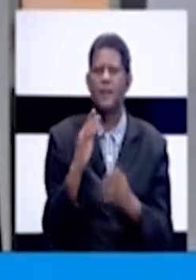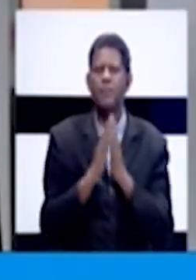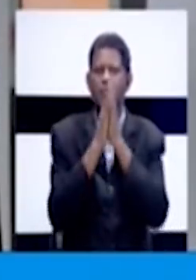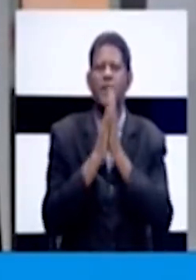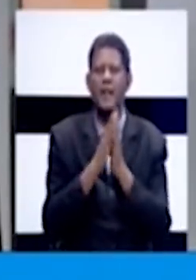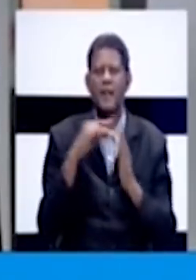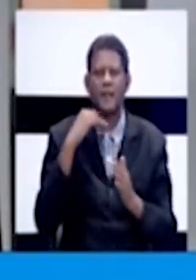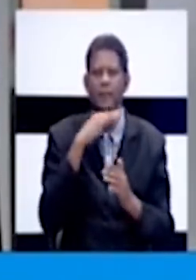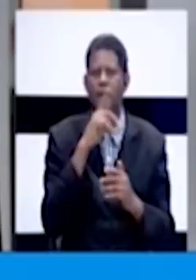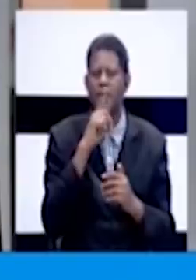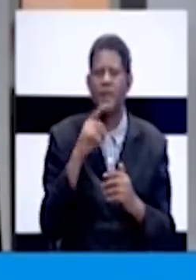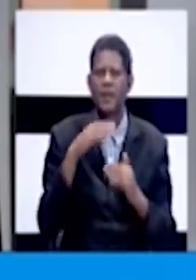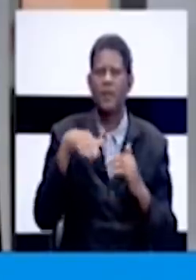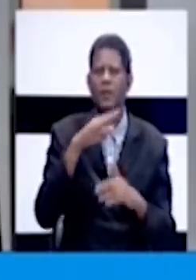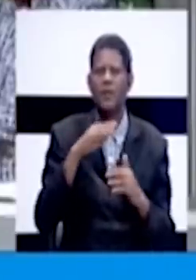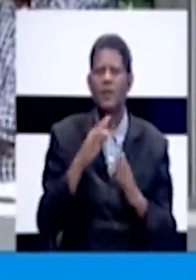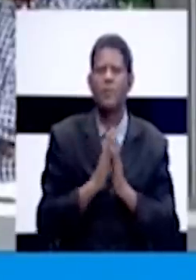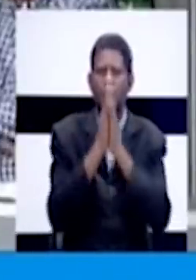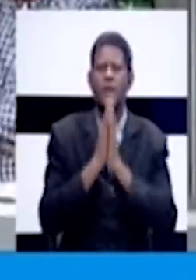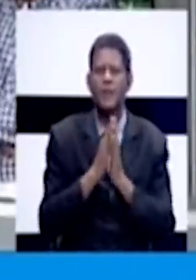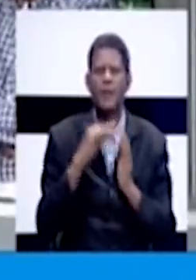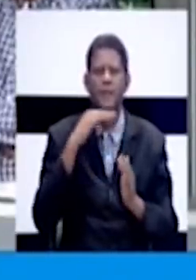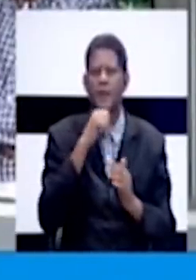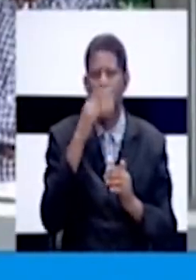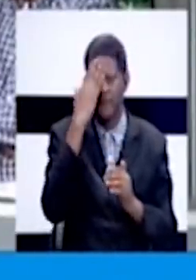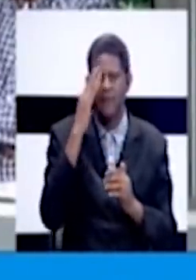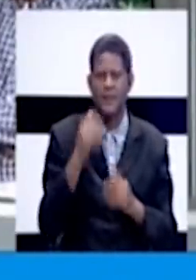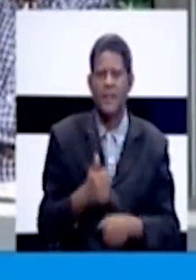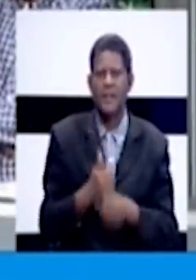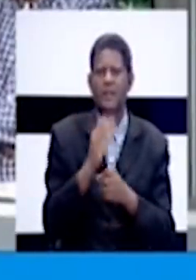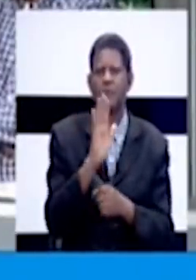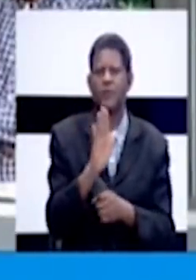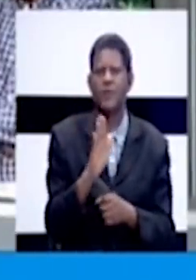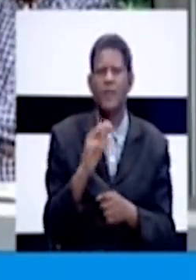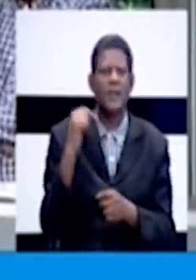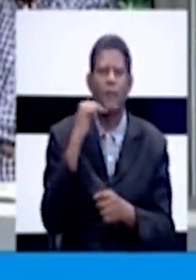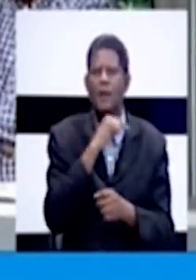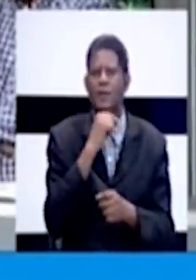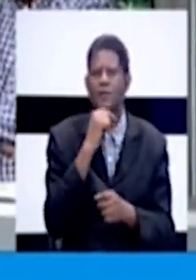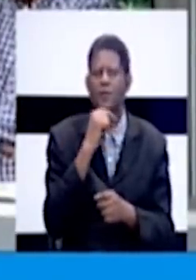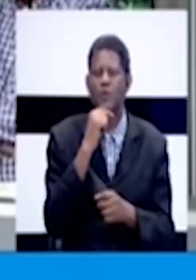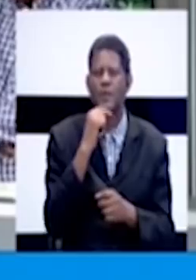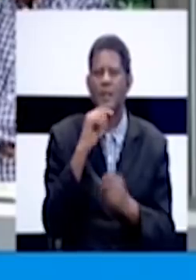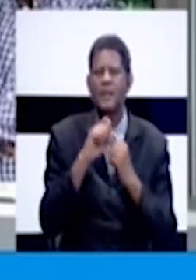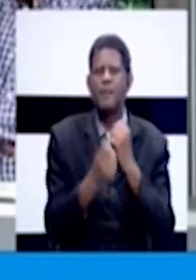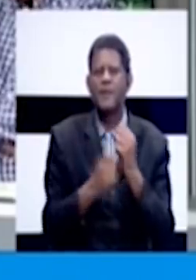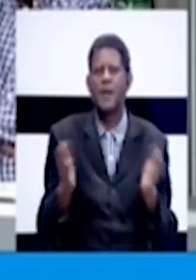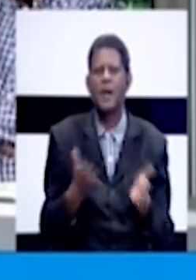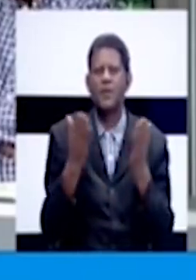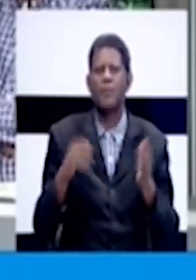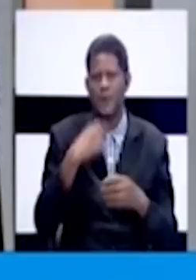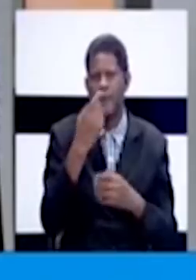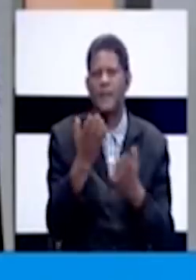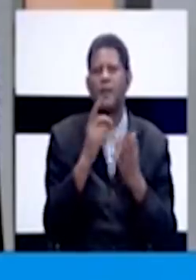ይብል ጃሃር ልዕሊ ኩሉ ምሳላት ከም ዘይምከነ ይፈልጥ እዩ። ግን ንደገፍቱ ኣብ ሓሶት ተመስረተ ሞራል ንምፍጣር ዝገብሮ ዝነበረ ምንቅስቃስ የቶም ከም